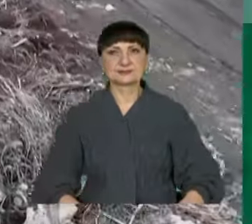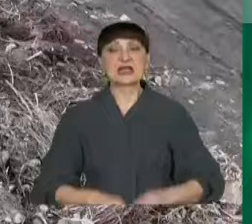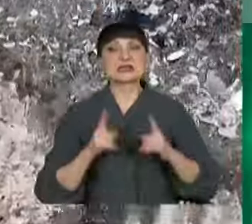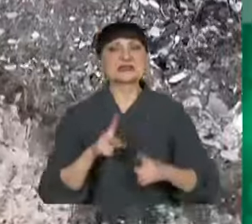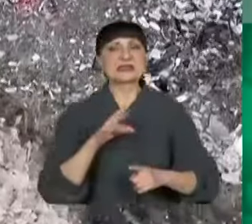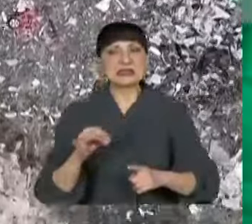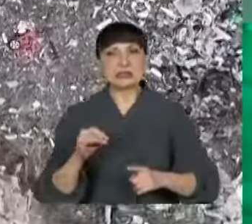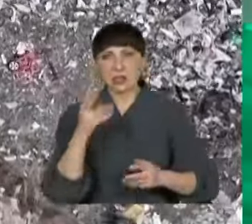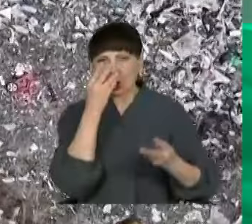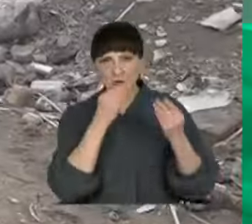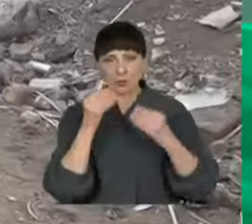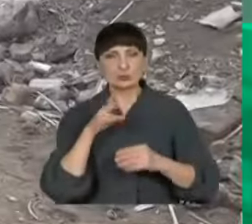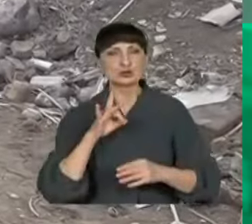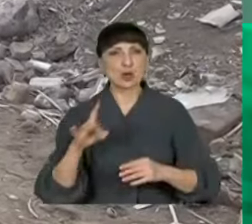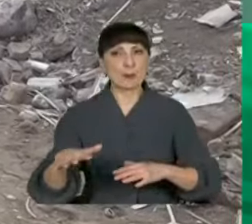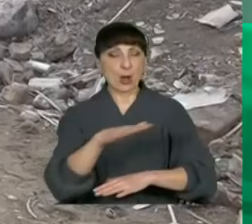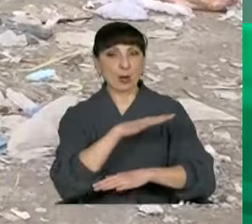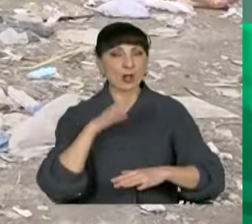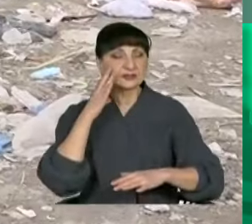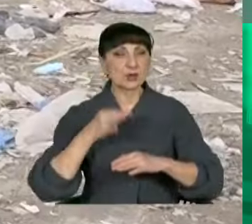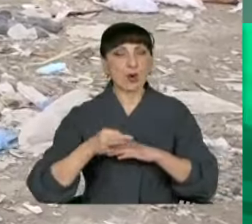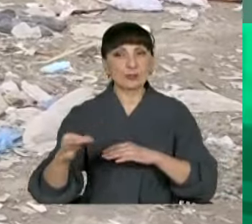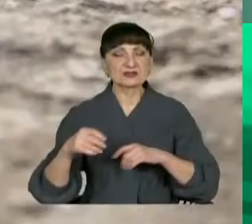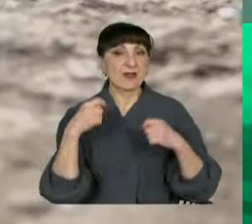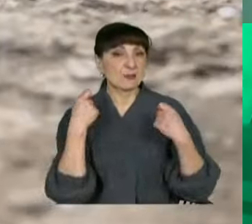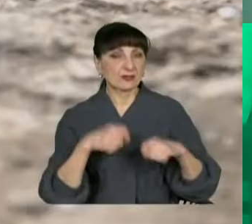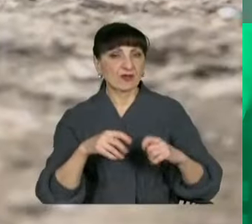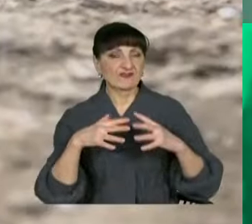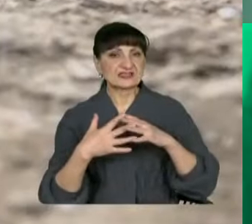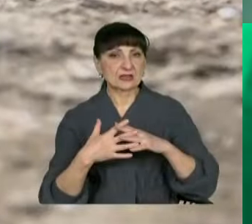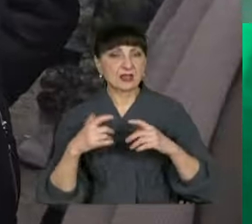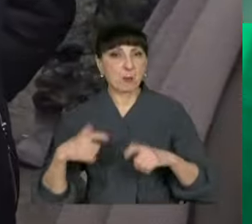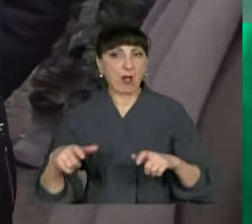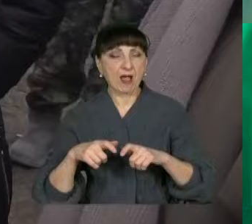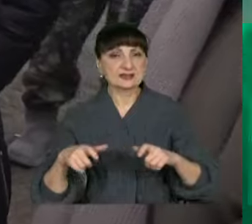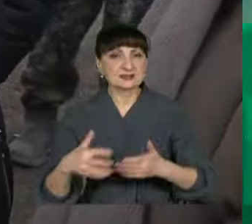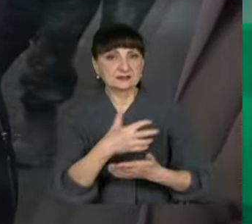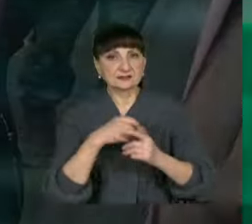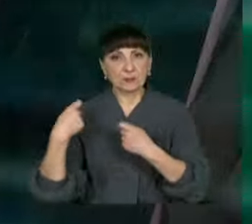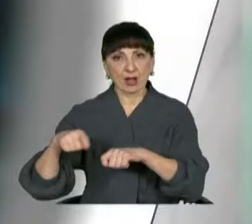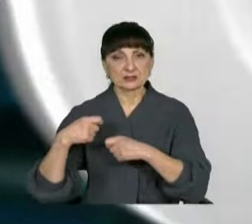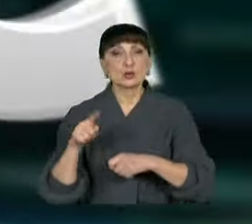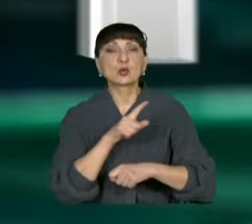Действительно ли контрафакт с мусорного полигона в Алматинской области перепродают в сельских магазинах? Что говорят местные?